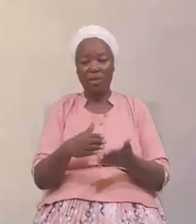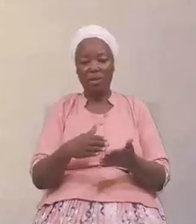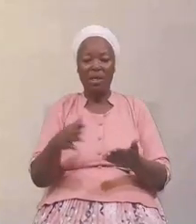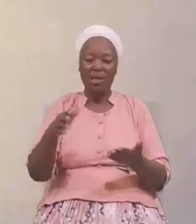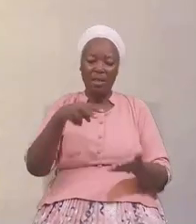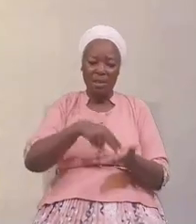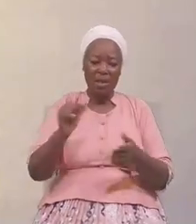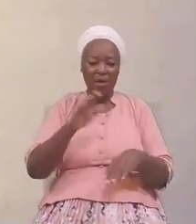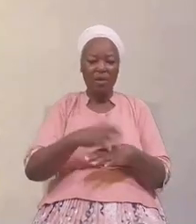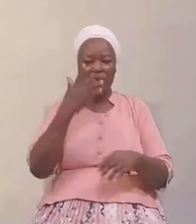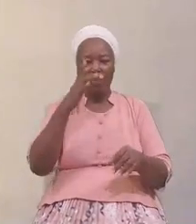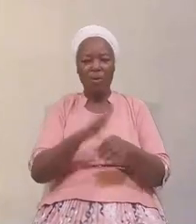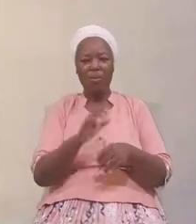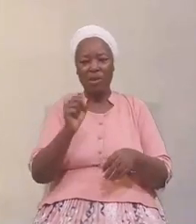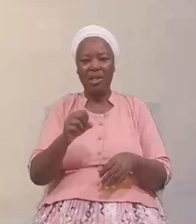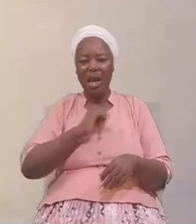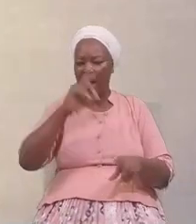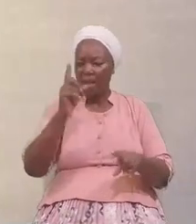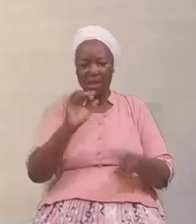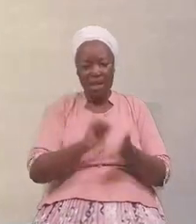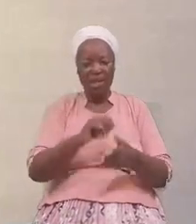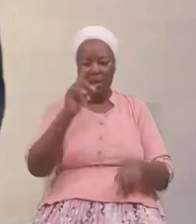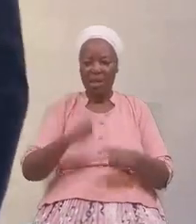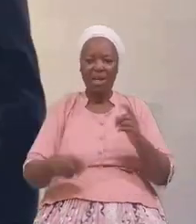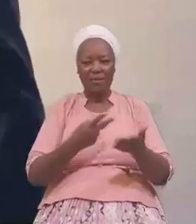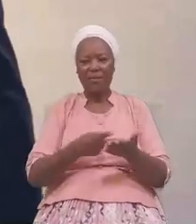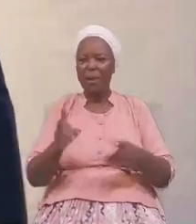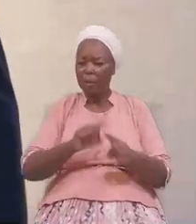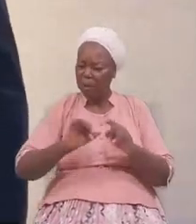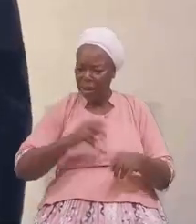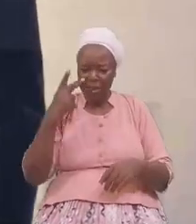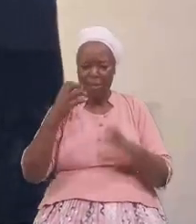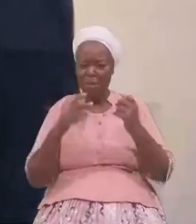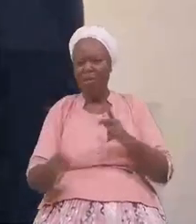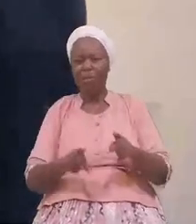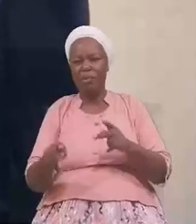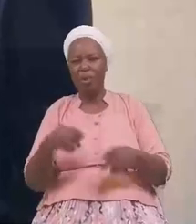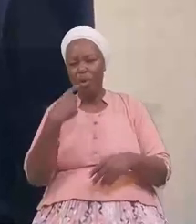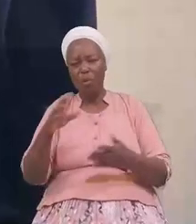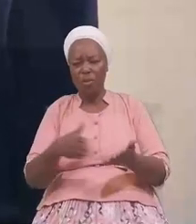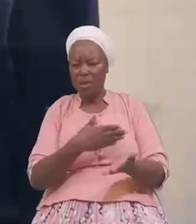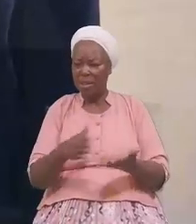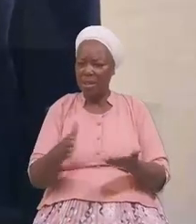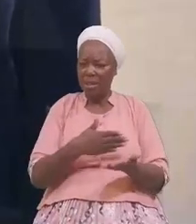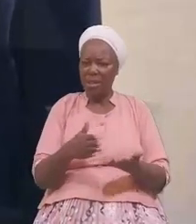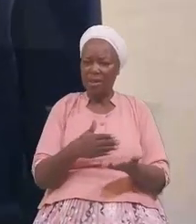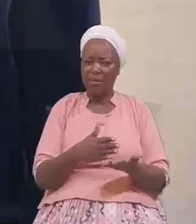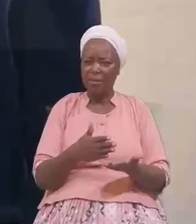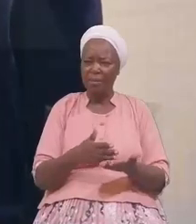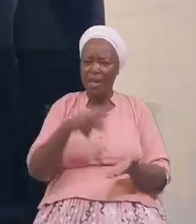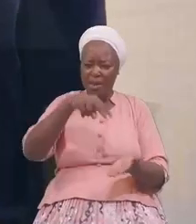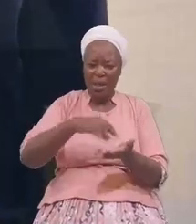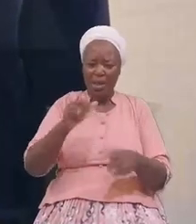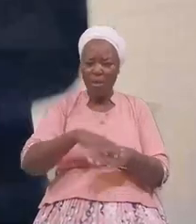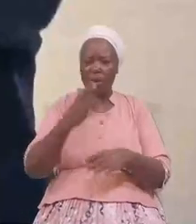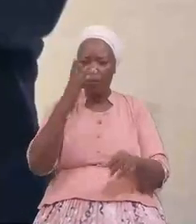je me tiens sur les promesses, mais je vois plusieurs qui chantent debout, tenant sur